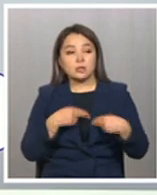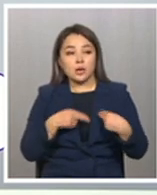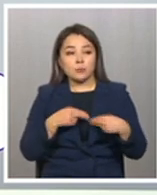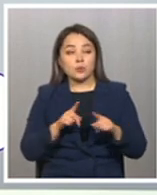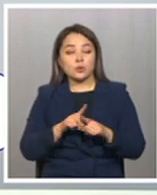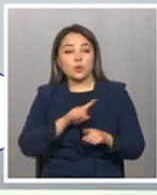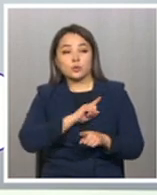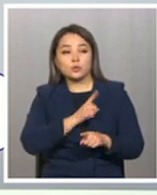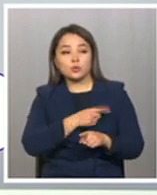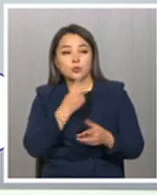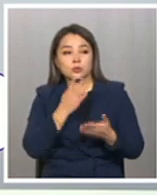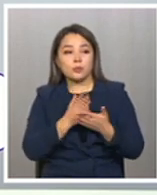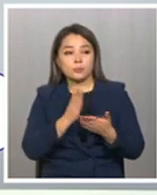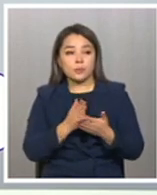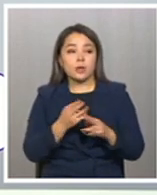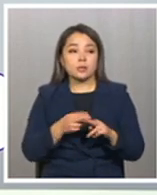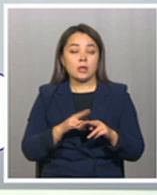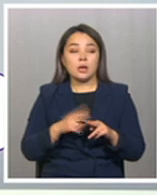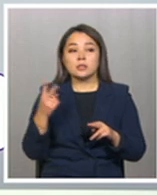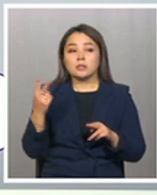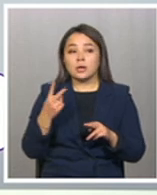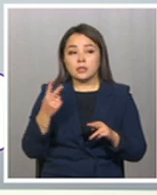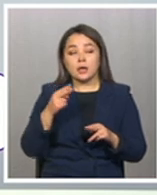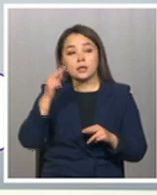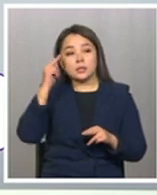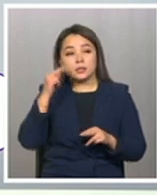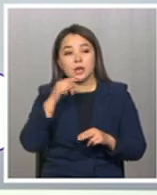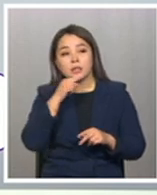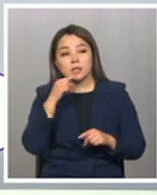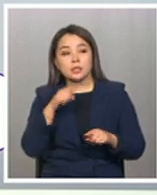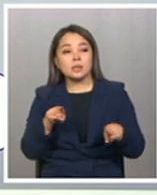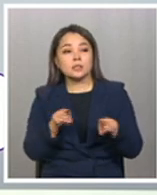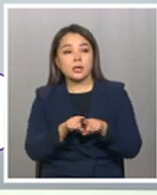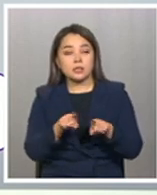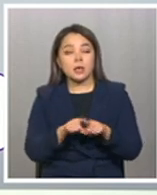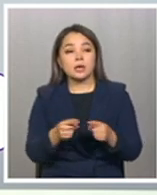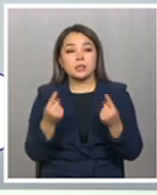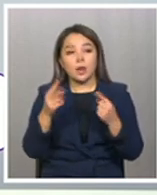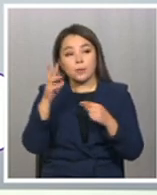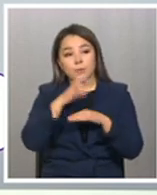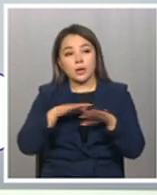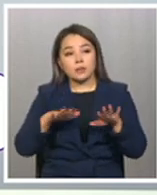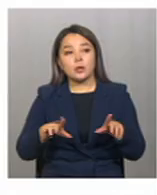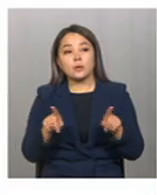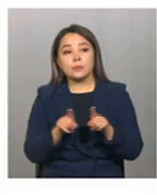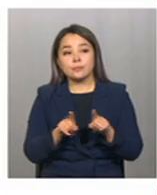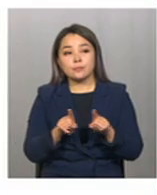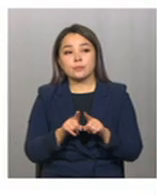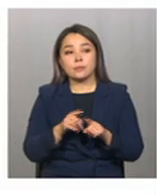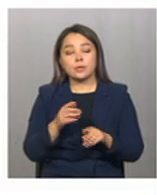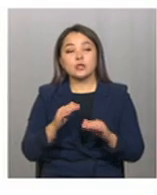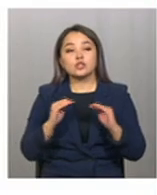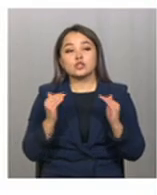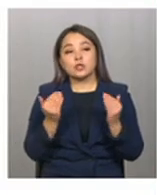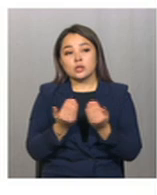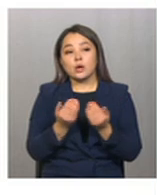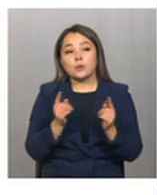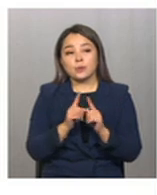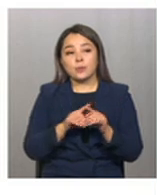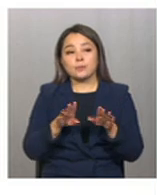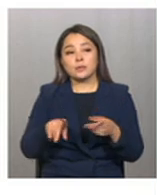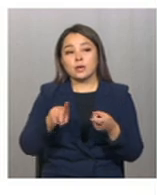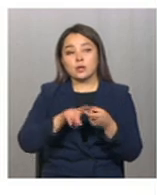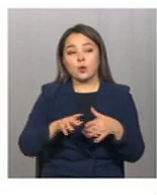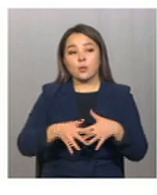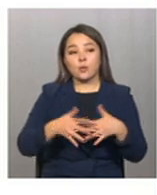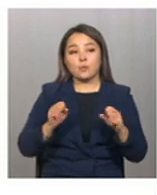күші. Екіншіден, Қытай және Ресей секілді ірі мемлекеттермен шектесіп жатуы бұл үлкен мүмкіншілік